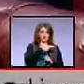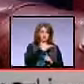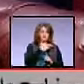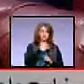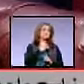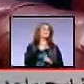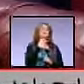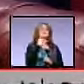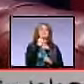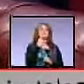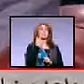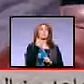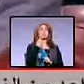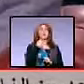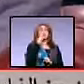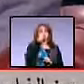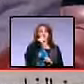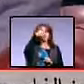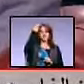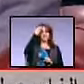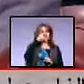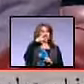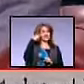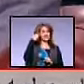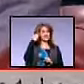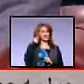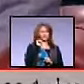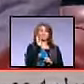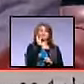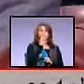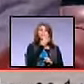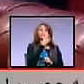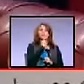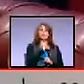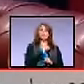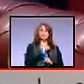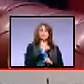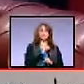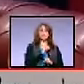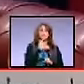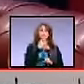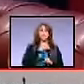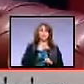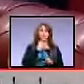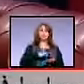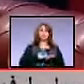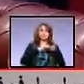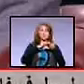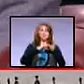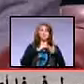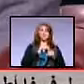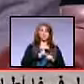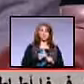والفيل الازرق، خلينا نفكر، ما تيجي نعمل حاجه فيها خير؟ يا ريت تيجي